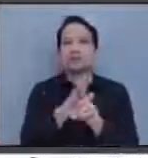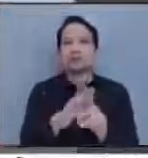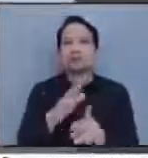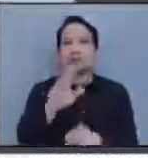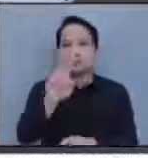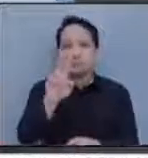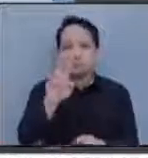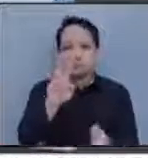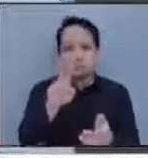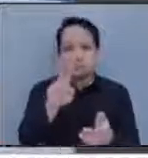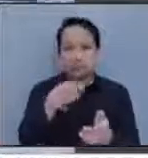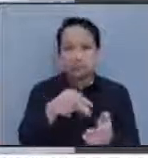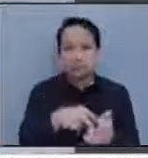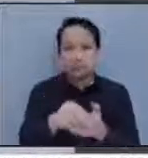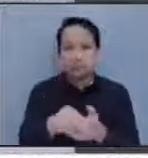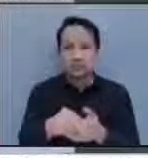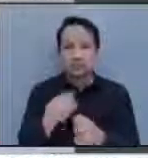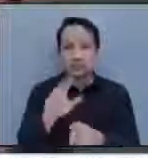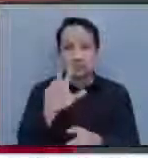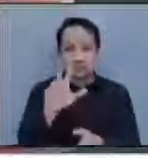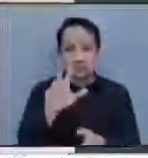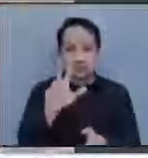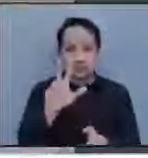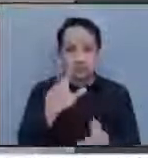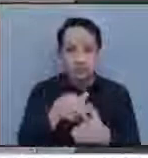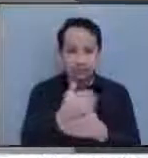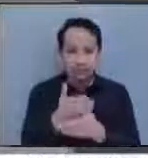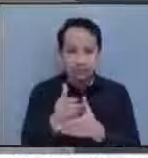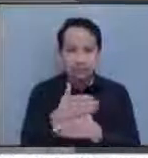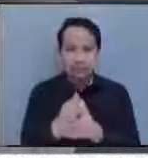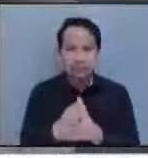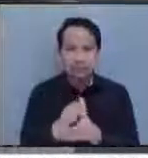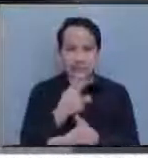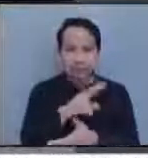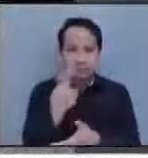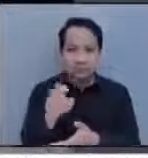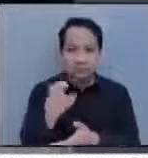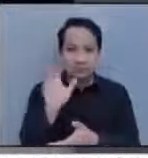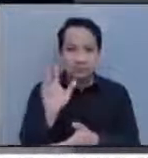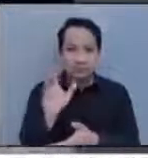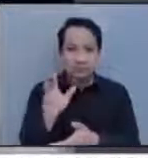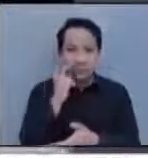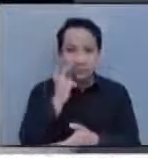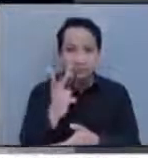2,000 likes, mahigit 3,000 shares at 250,000 views.